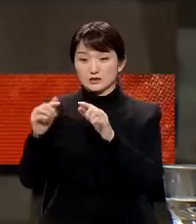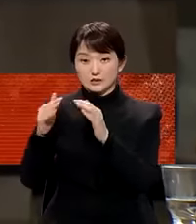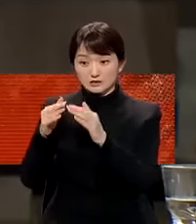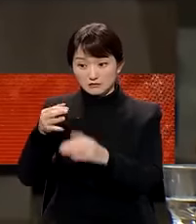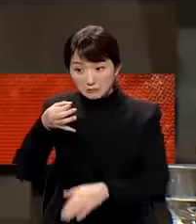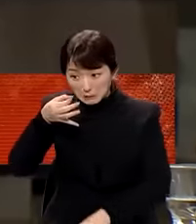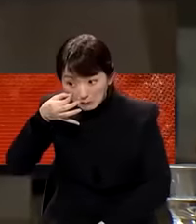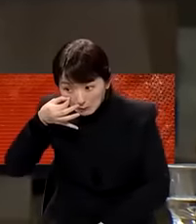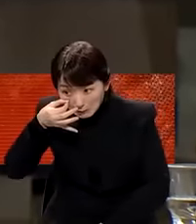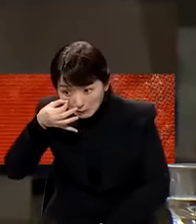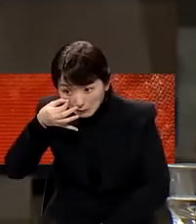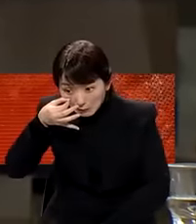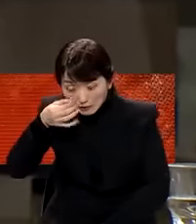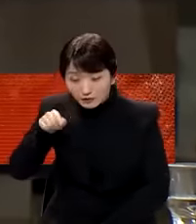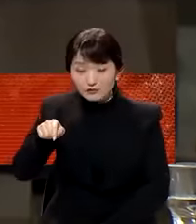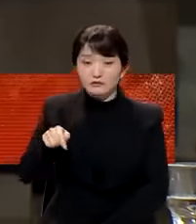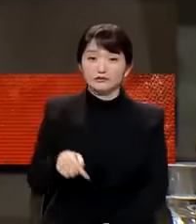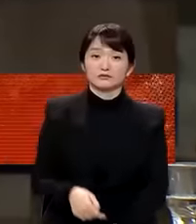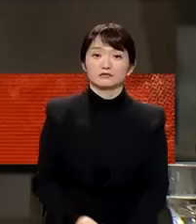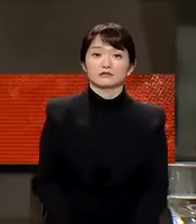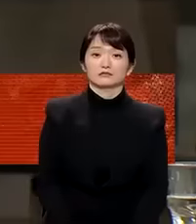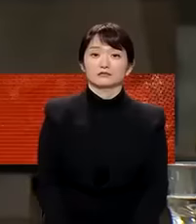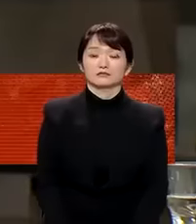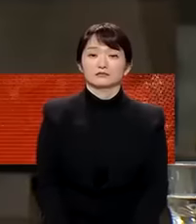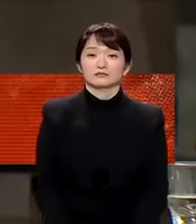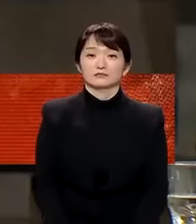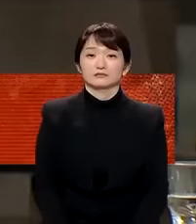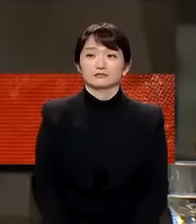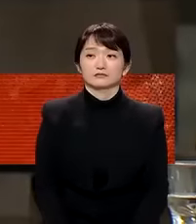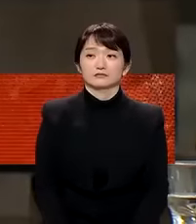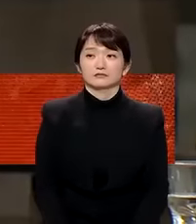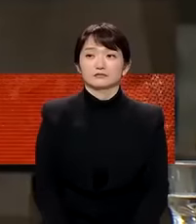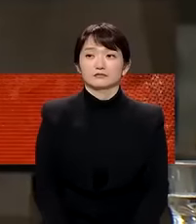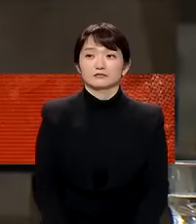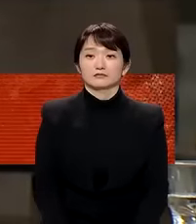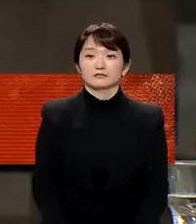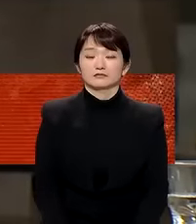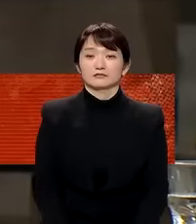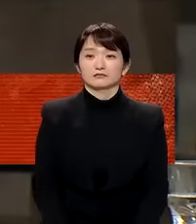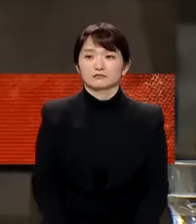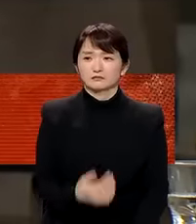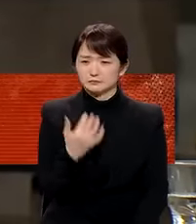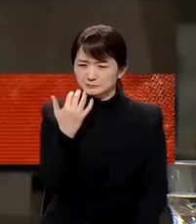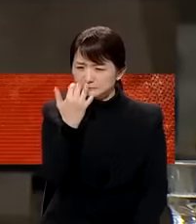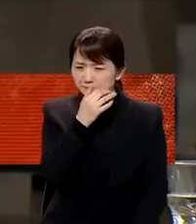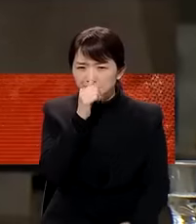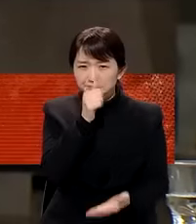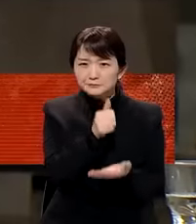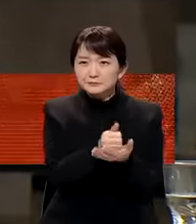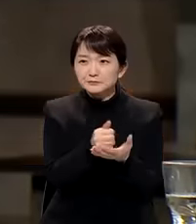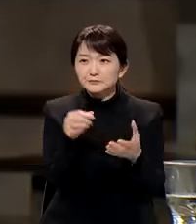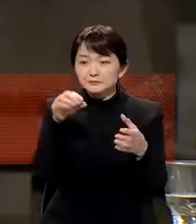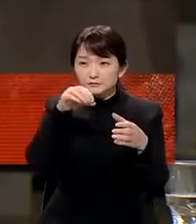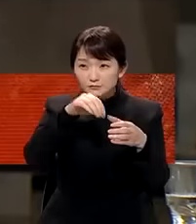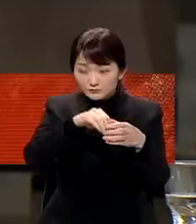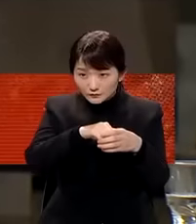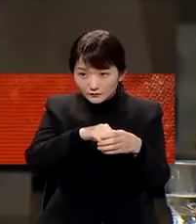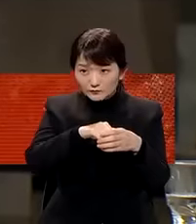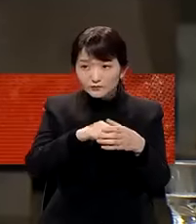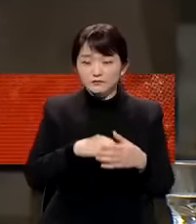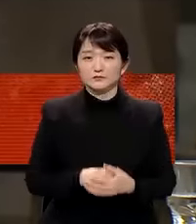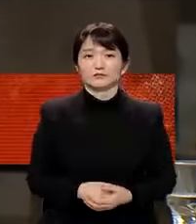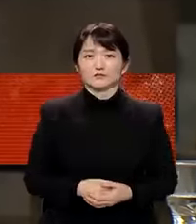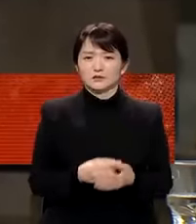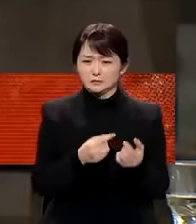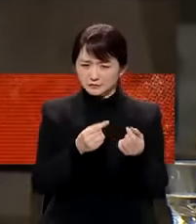아니겠어요 그러면 잘 보게 되면 실제로이 일종의 그 성범죄를 포함해서 중범죄가 발생을 할